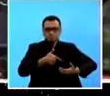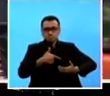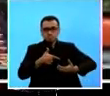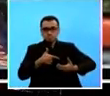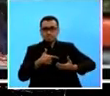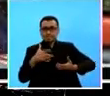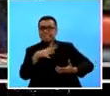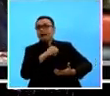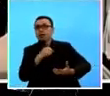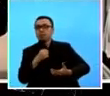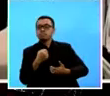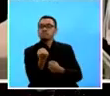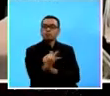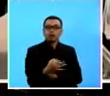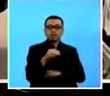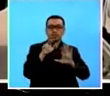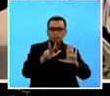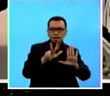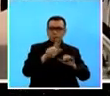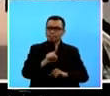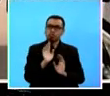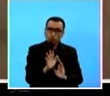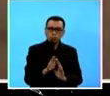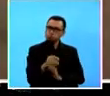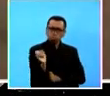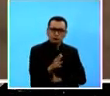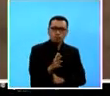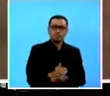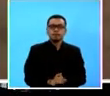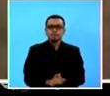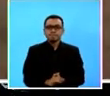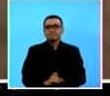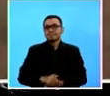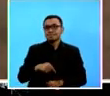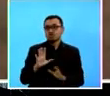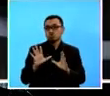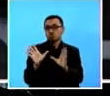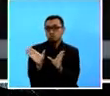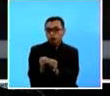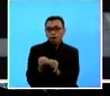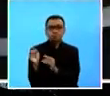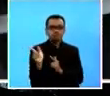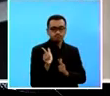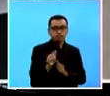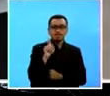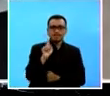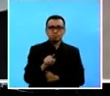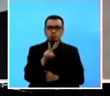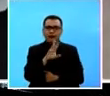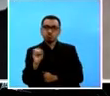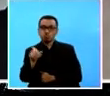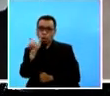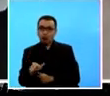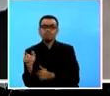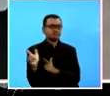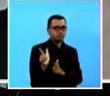sekali. Dan tidak hanya itu, tim yang dikirimkan juga cukup banyak, Abraham, yakni sekitar 520 personil untuk simulasi hari ini. Tentunya